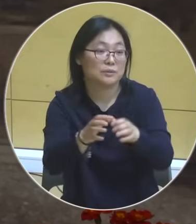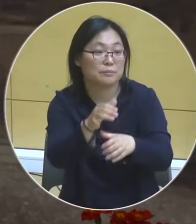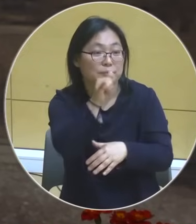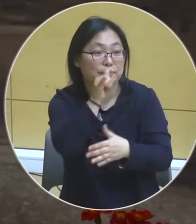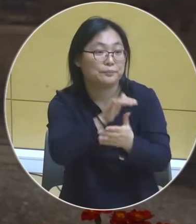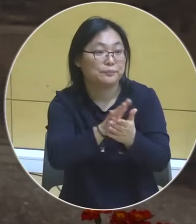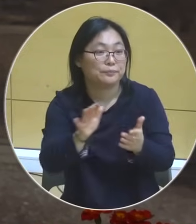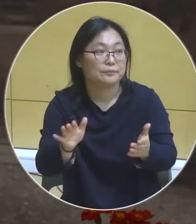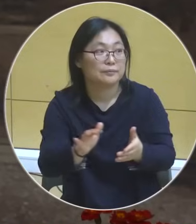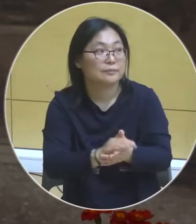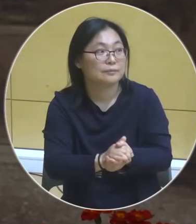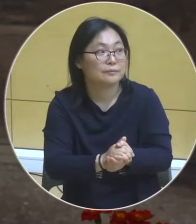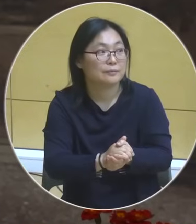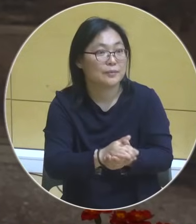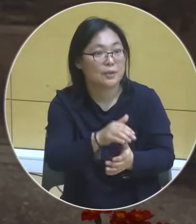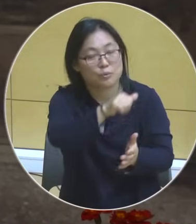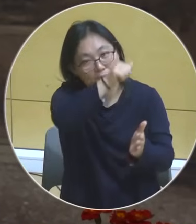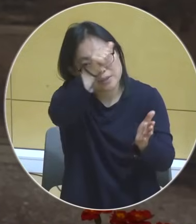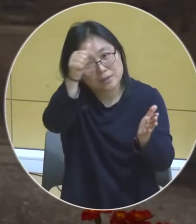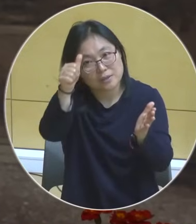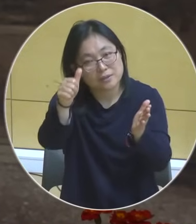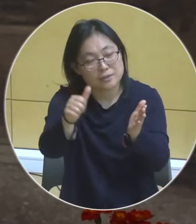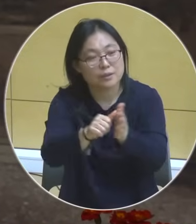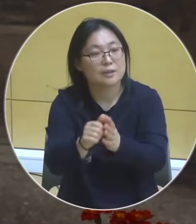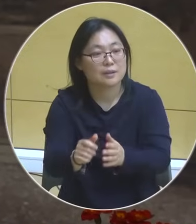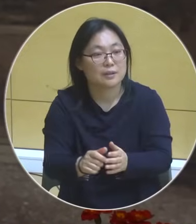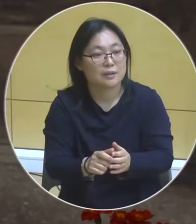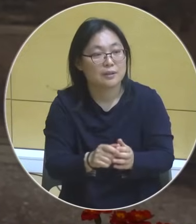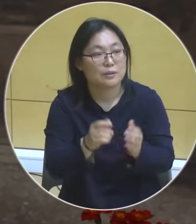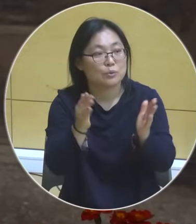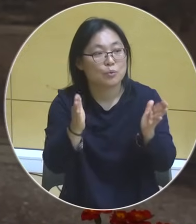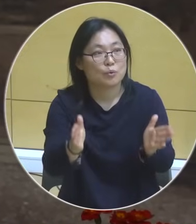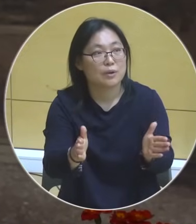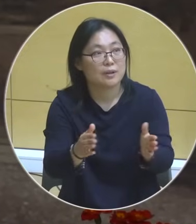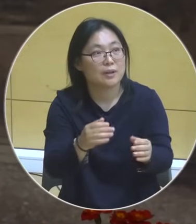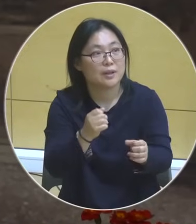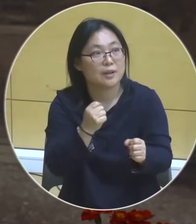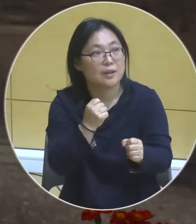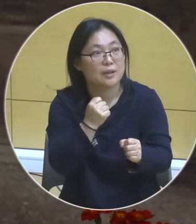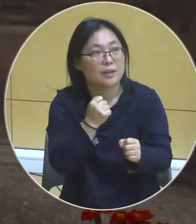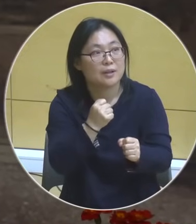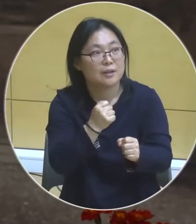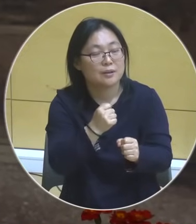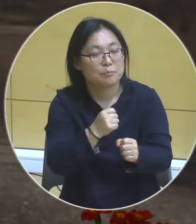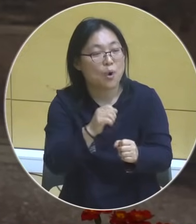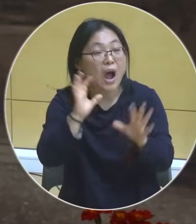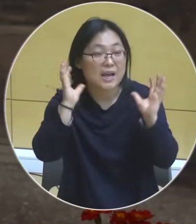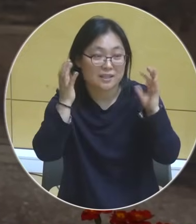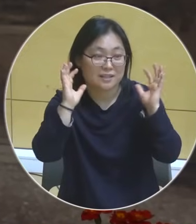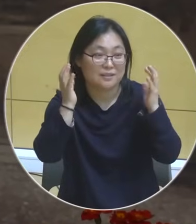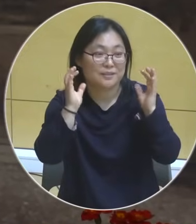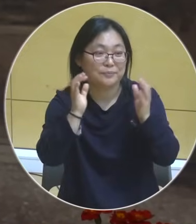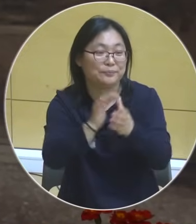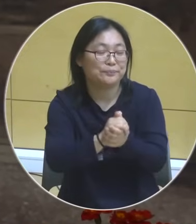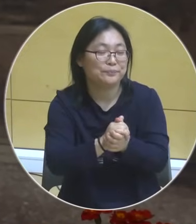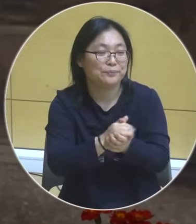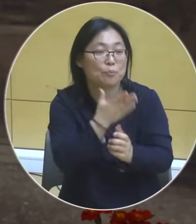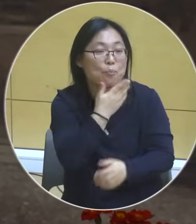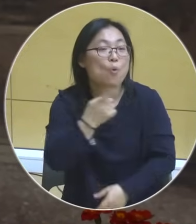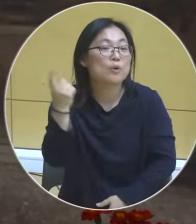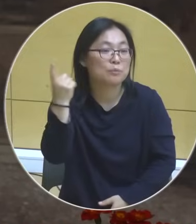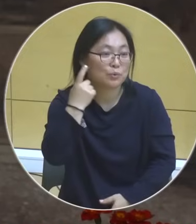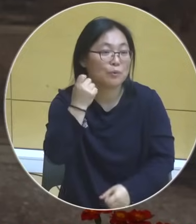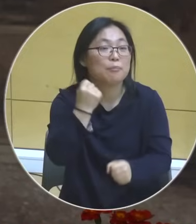우리의 인생을 살아가면서 이렇게 만들면 빚어지는 진흙과 같은 우리 아이들, 정말